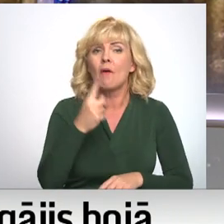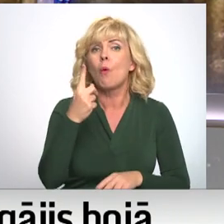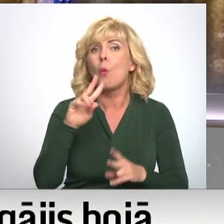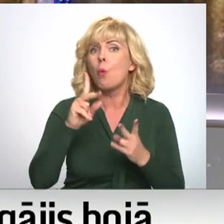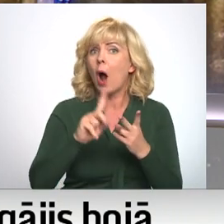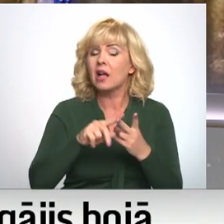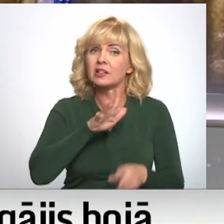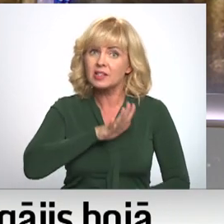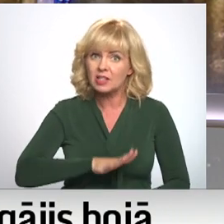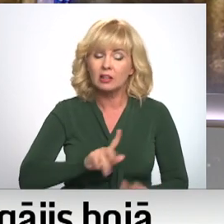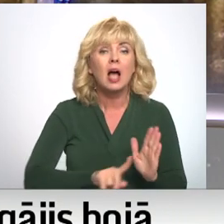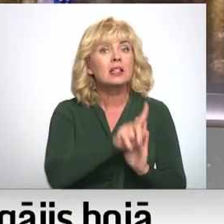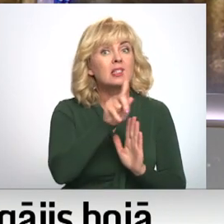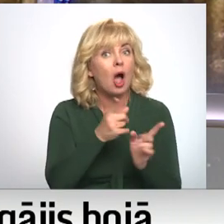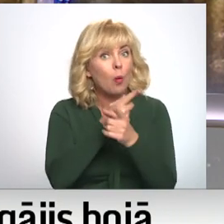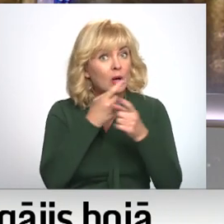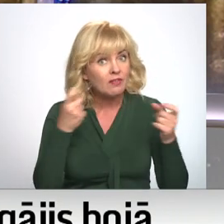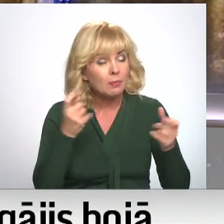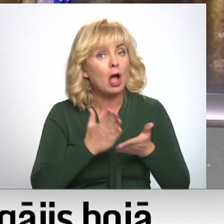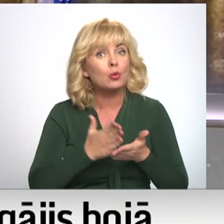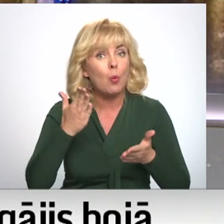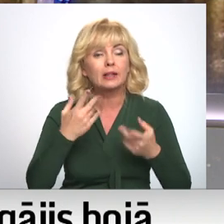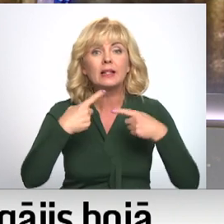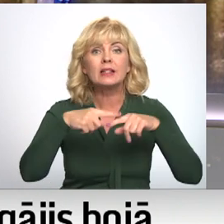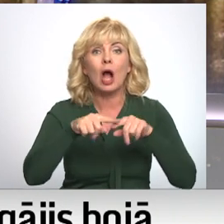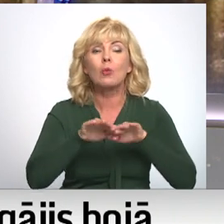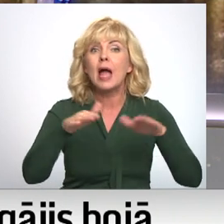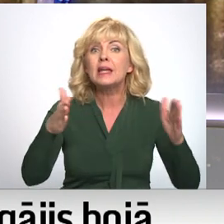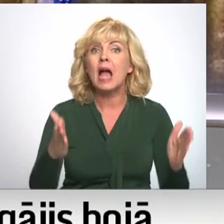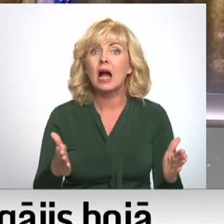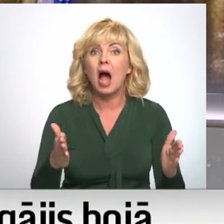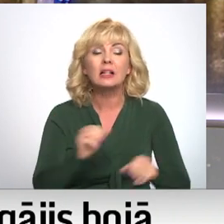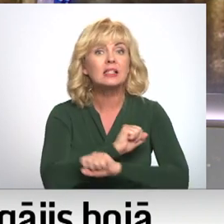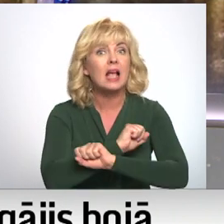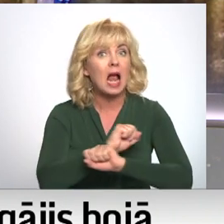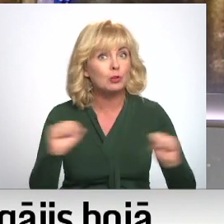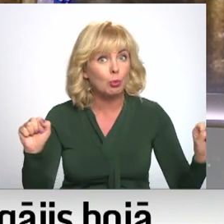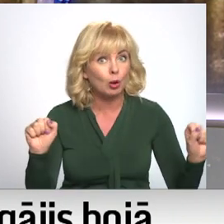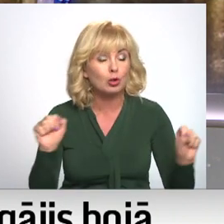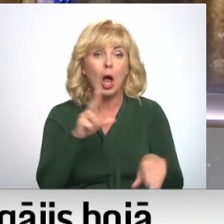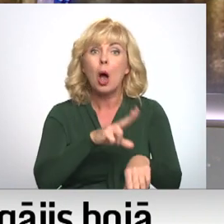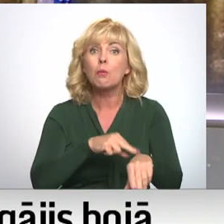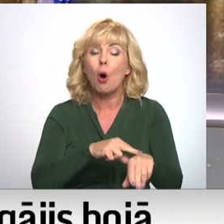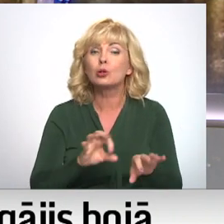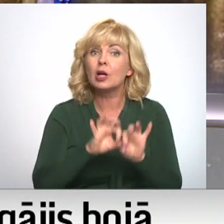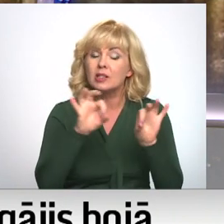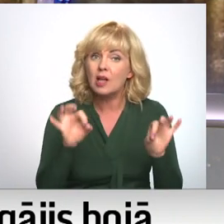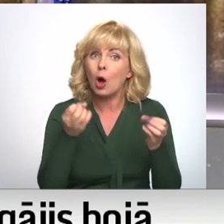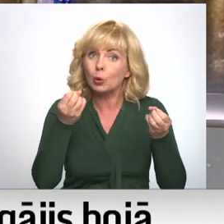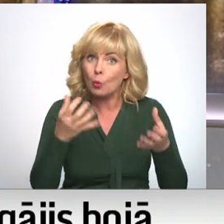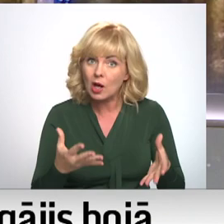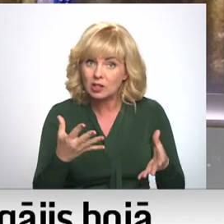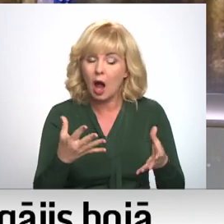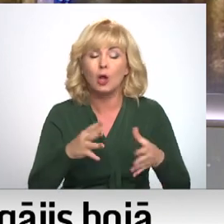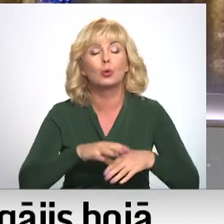cietis. Sākotnējā informācija liecina, ka notikusi tehnoloģiskas iekārtas eksplozija. Policija sākusi apstākļu noskaidrošanu, par to